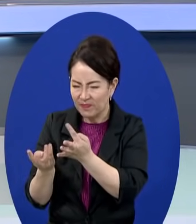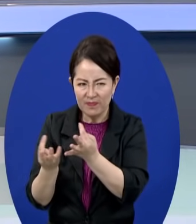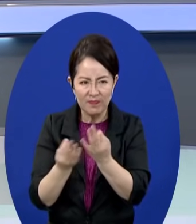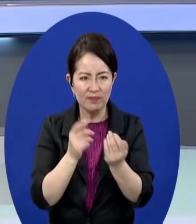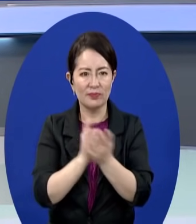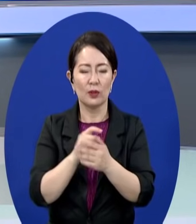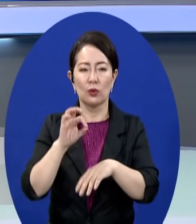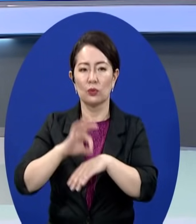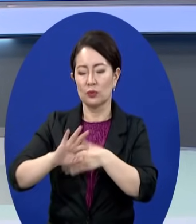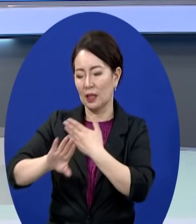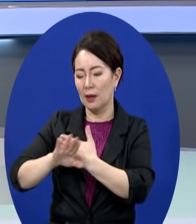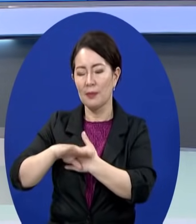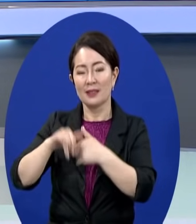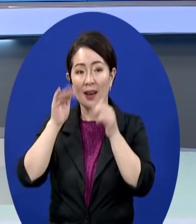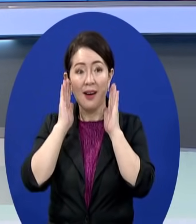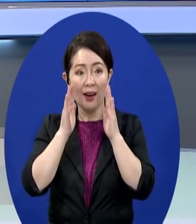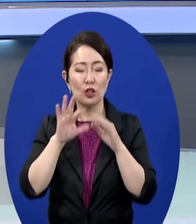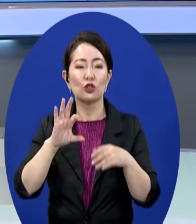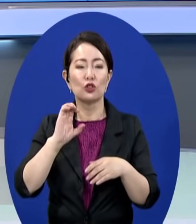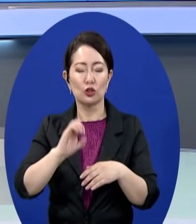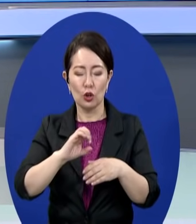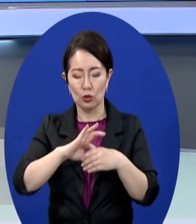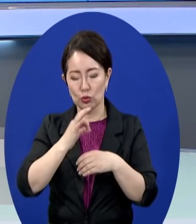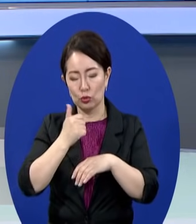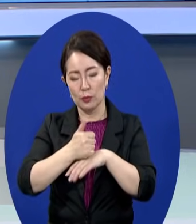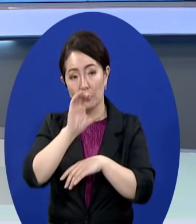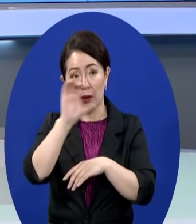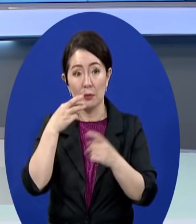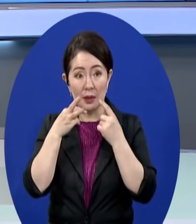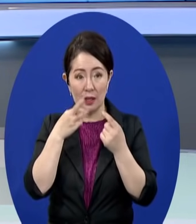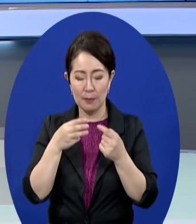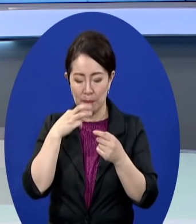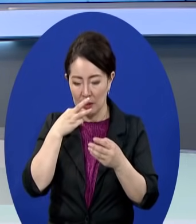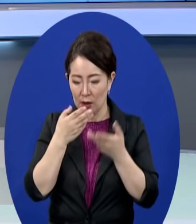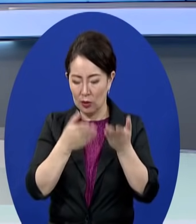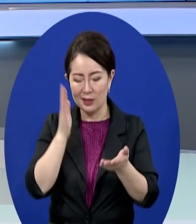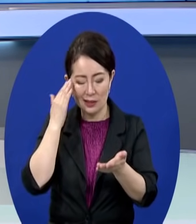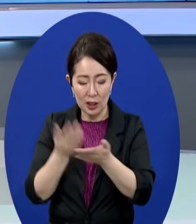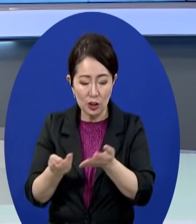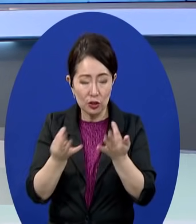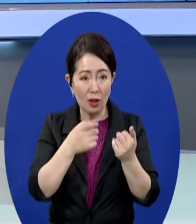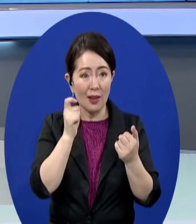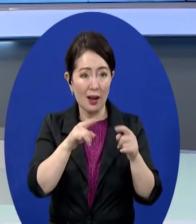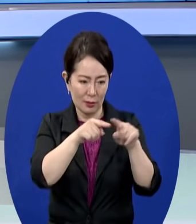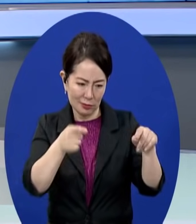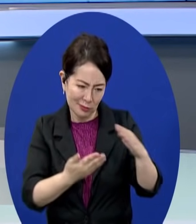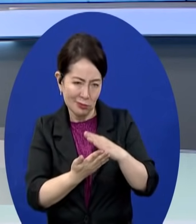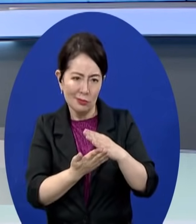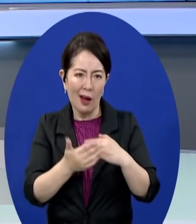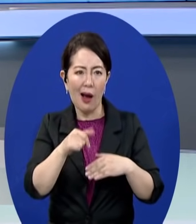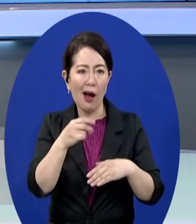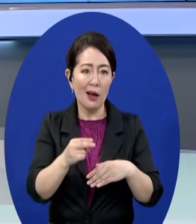халдвар ухаас сэргийлэхэд онцгой анхаарна гэдгийг сонгуулийн ерөнхий ороо мэдээллээ. Мөн санал хураах өдөр санал тоолох автомат машин гацх эрсдэл өндөр байгаа